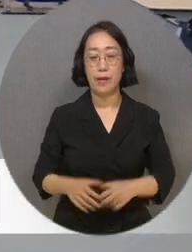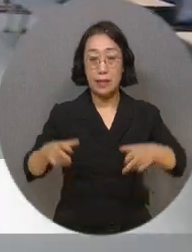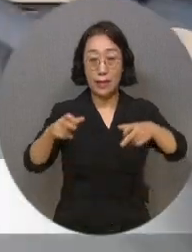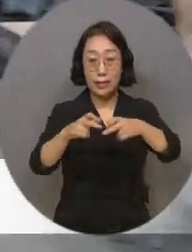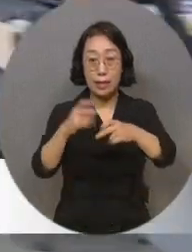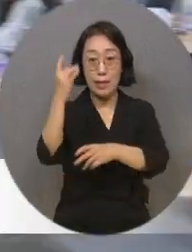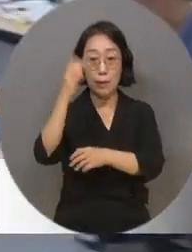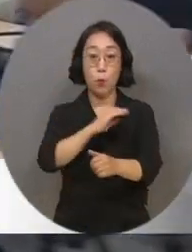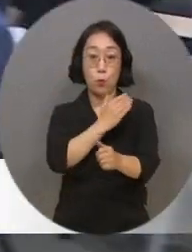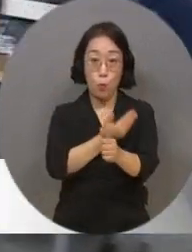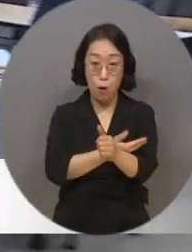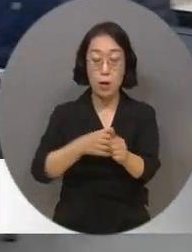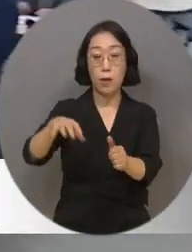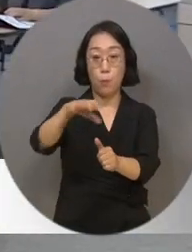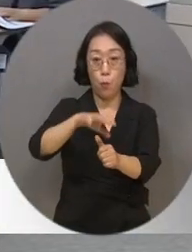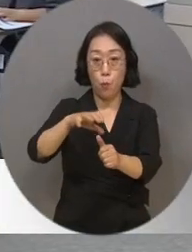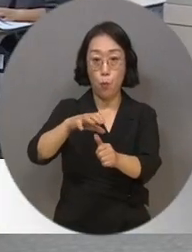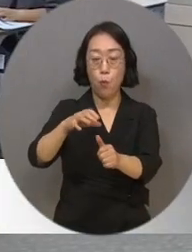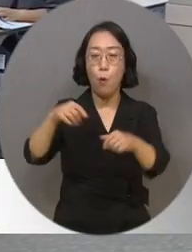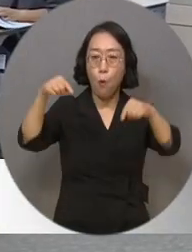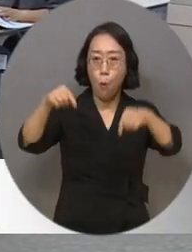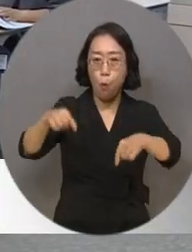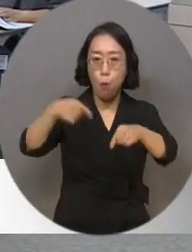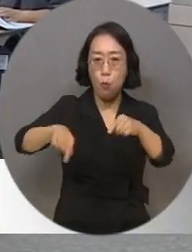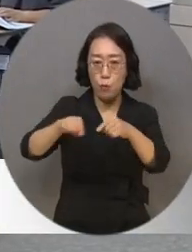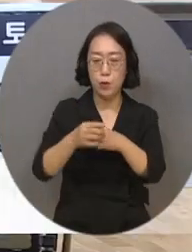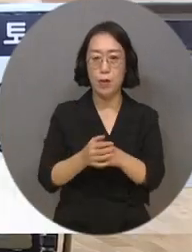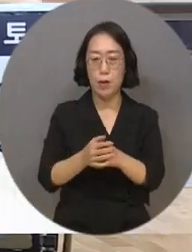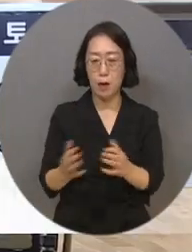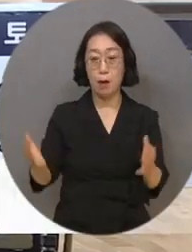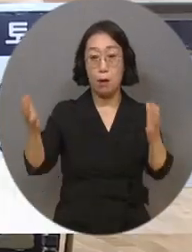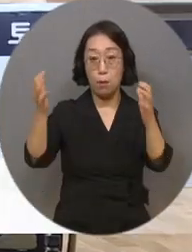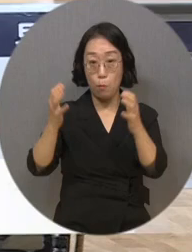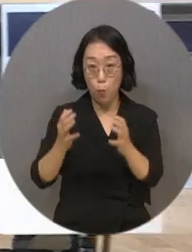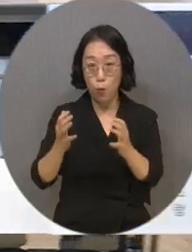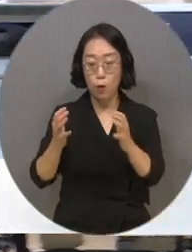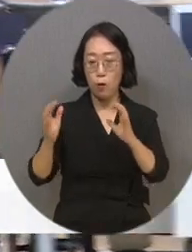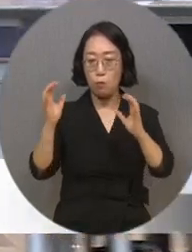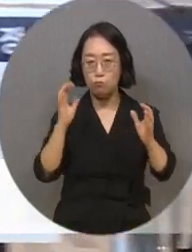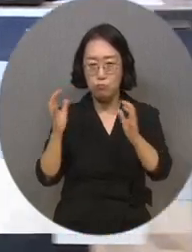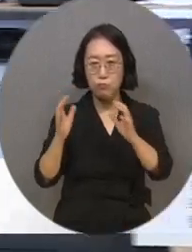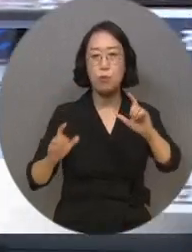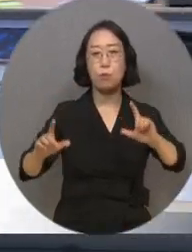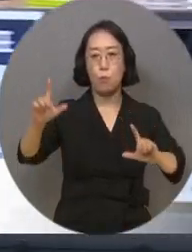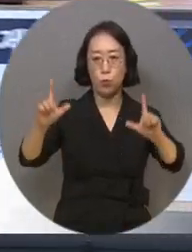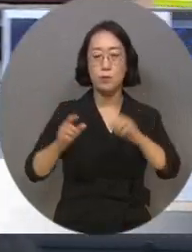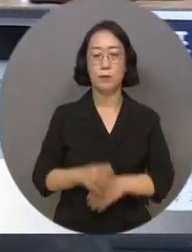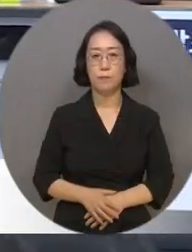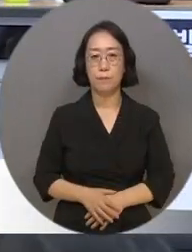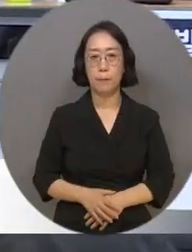장애인의 기본권 보장을 논의하기 위해 각계각층의 전문가들이 한자리에 모였습니다.